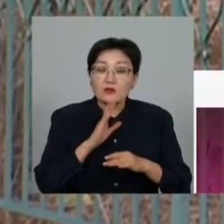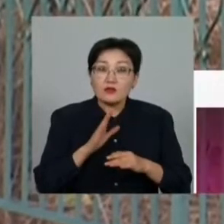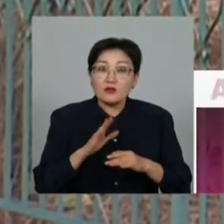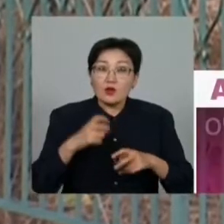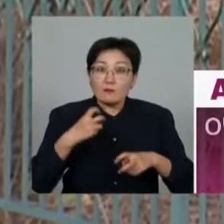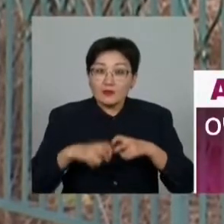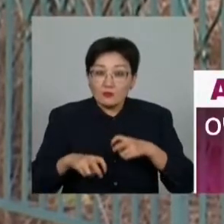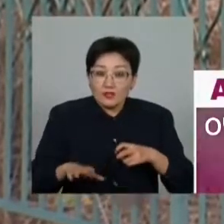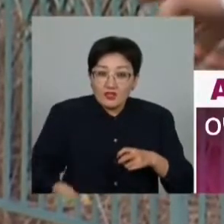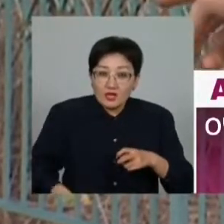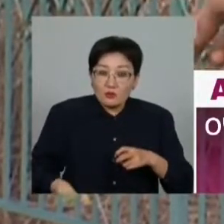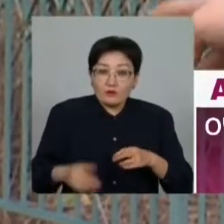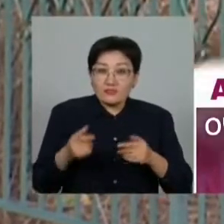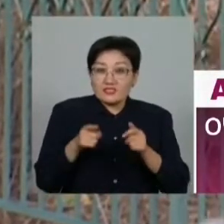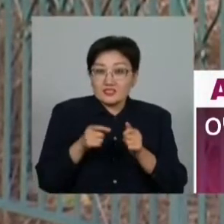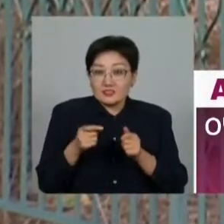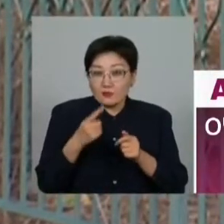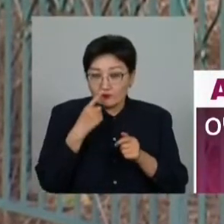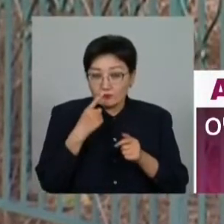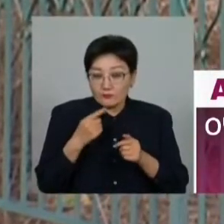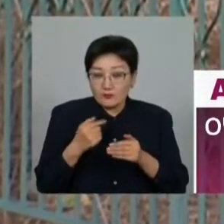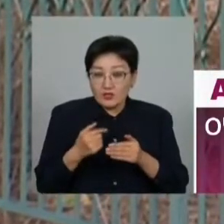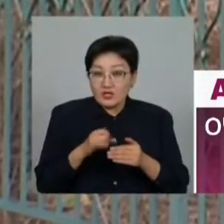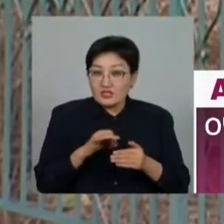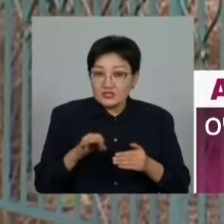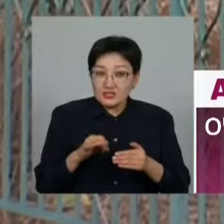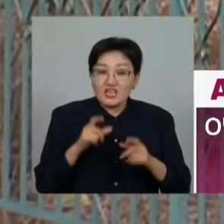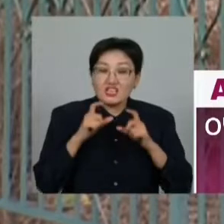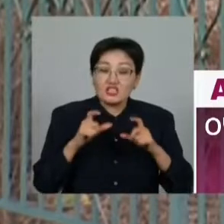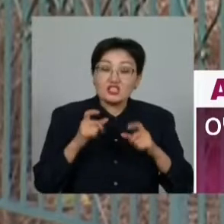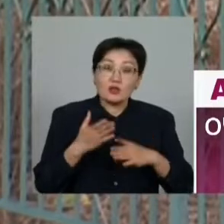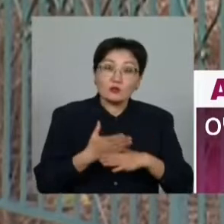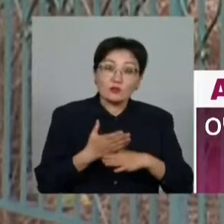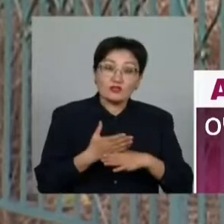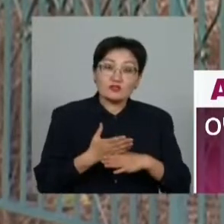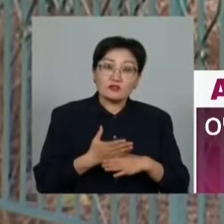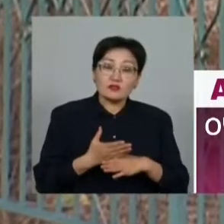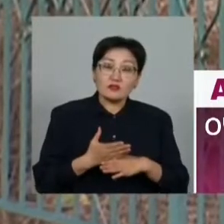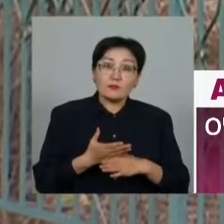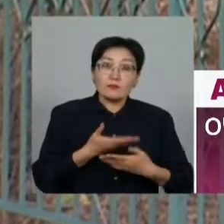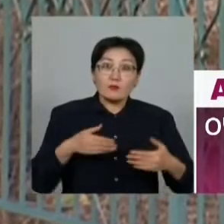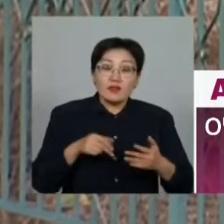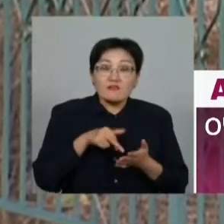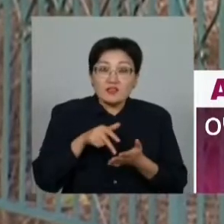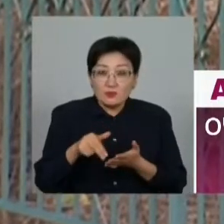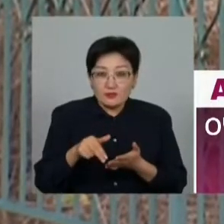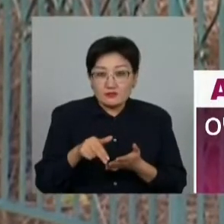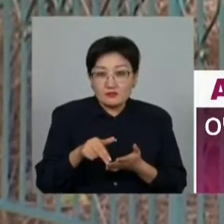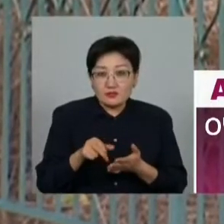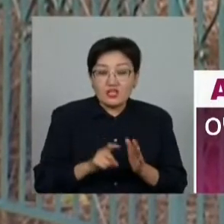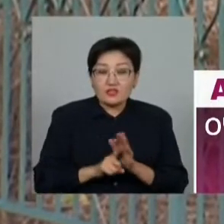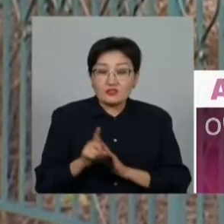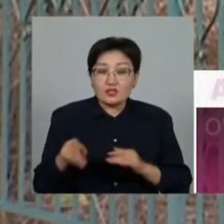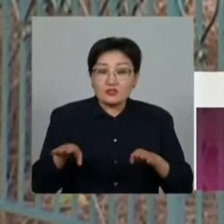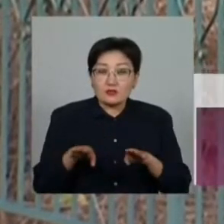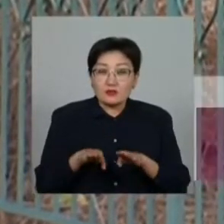переломанной ногой вот вот тут недалеко от этого происшествия и кричала о помощи мы выбежали начали